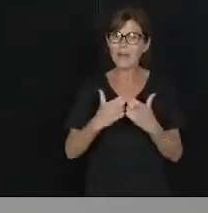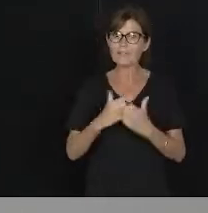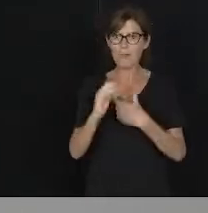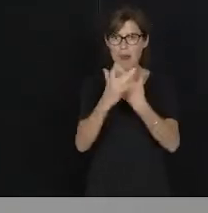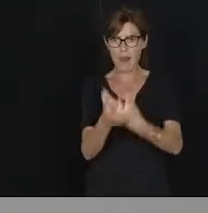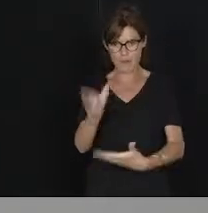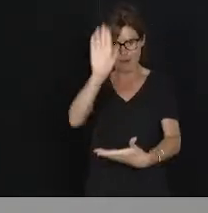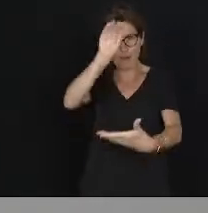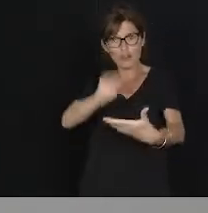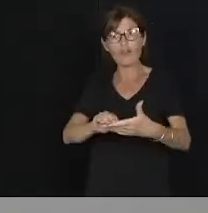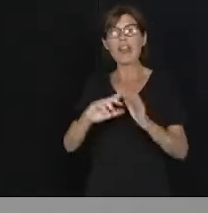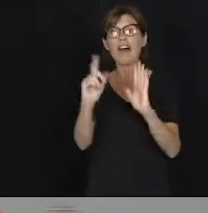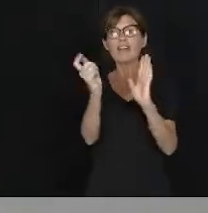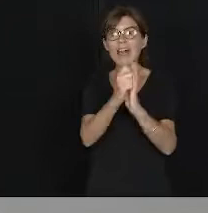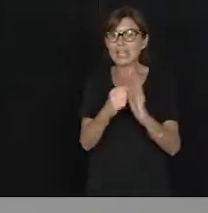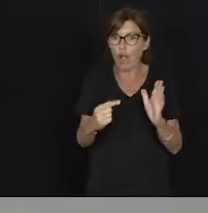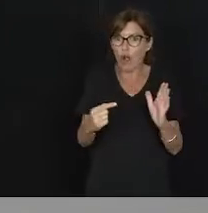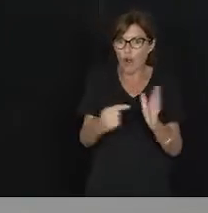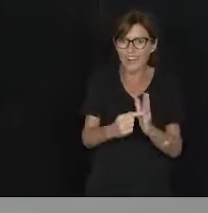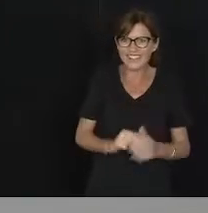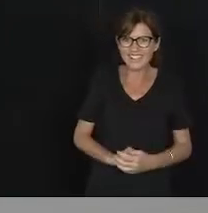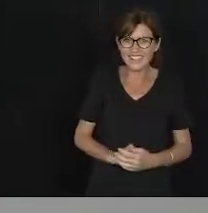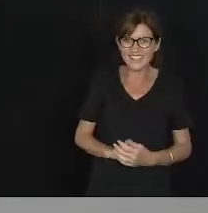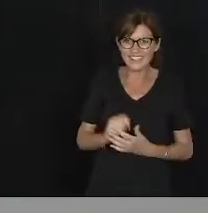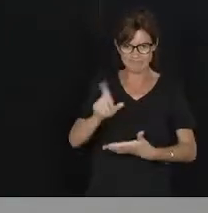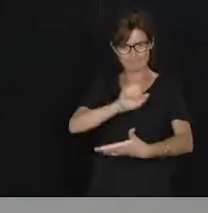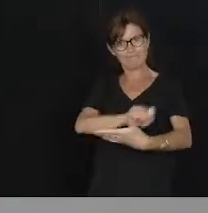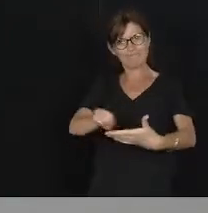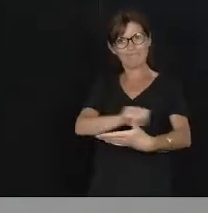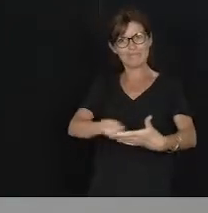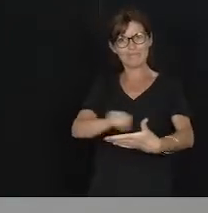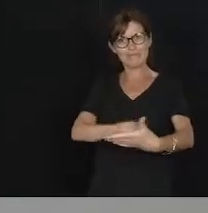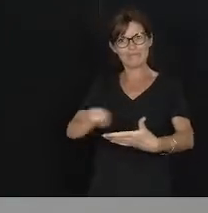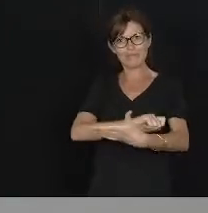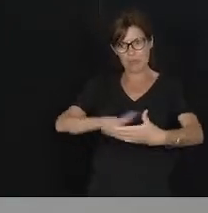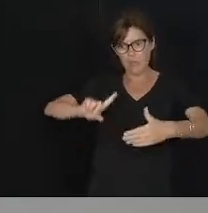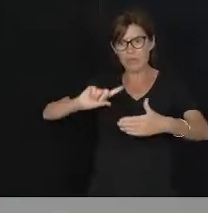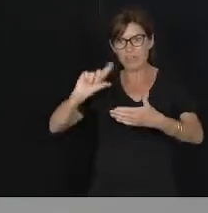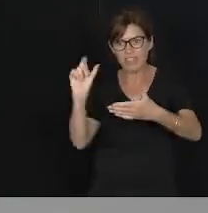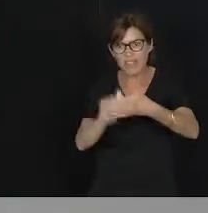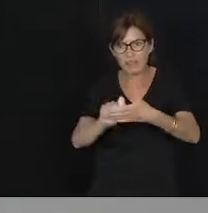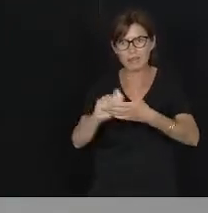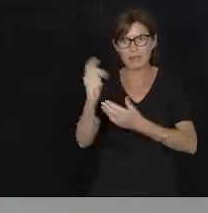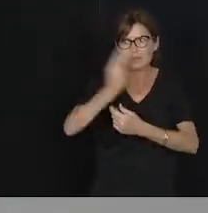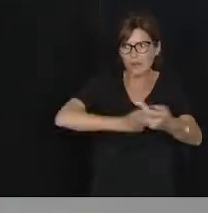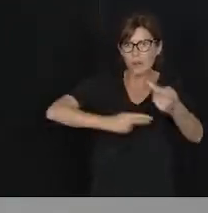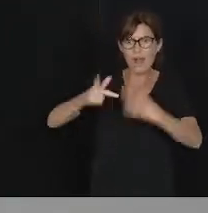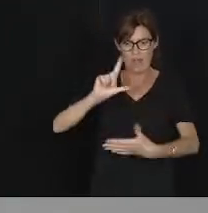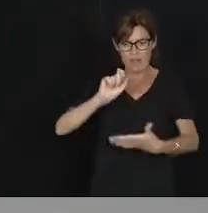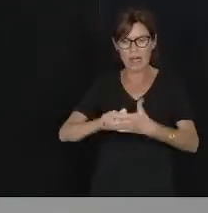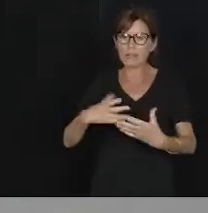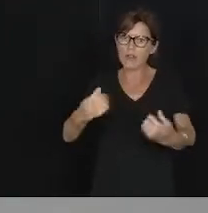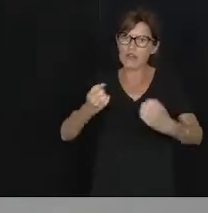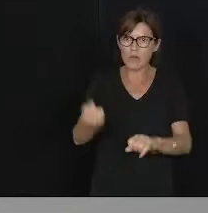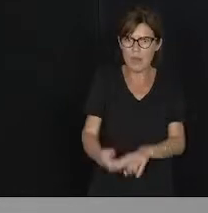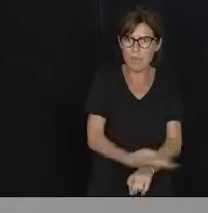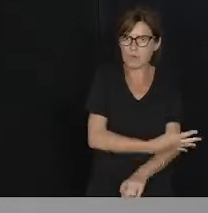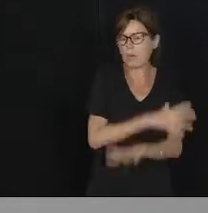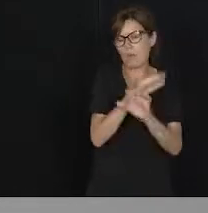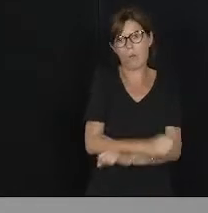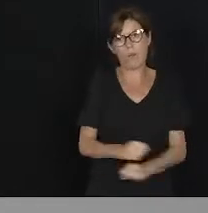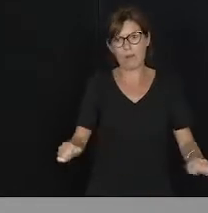la date de l'écriture de la lettre et la date de la réception de la lettre, eh bien la date, elle est dotée pendant la guerre d'une charge émotionnelle